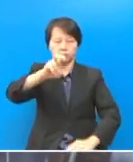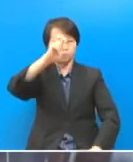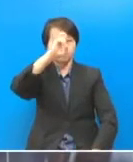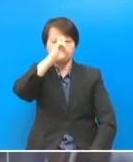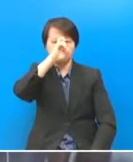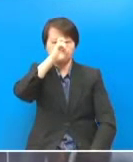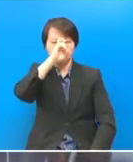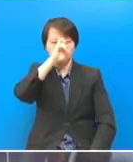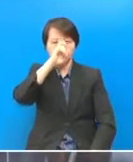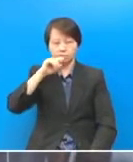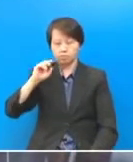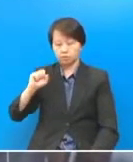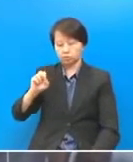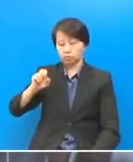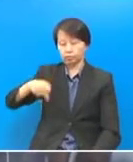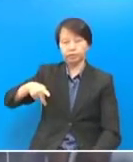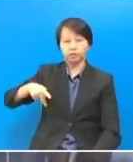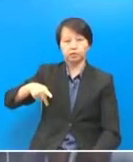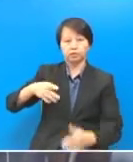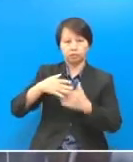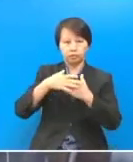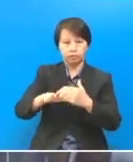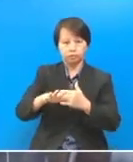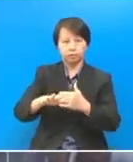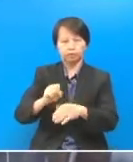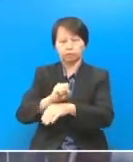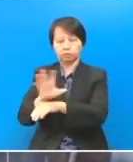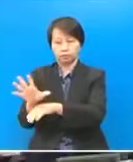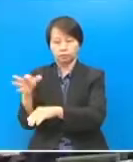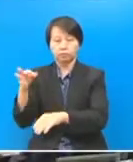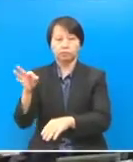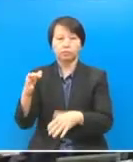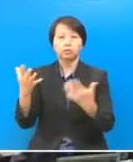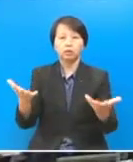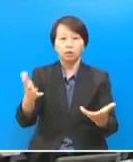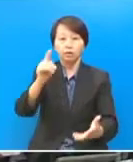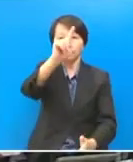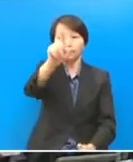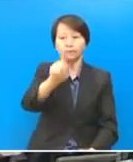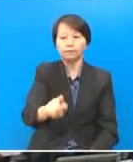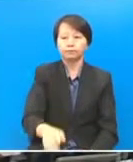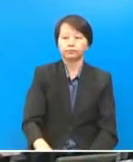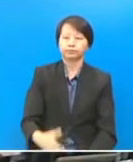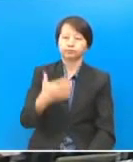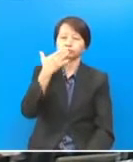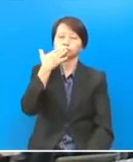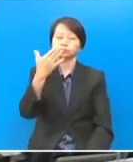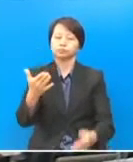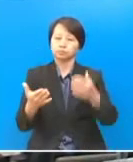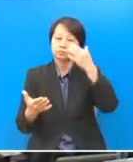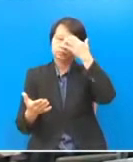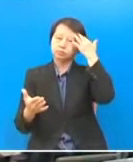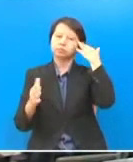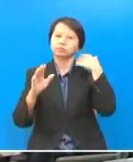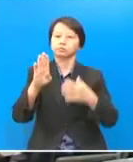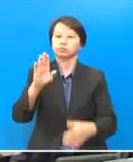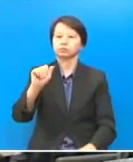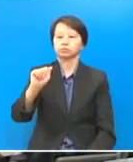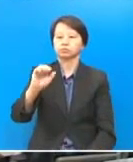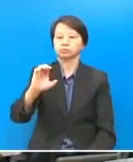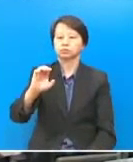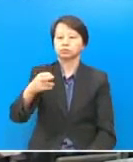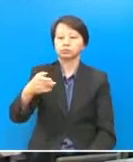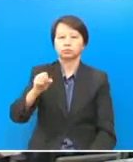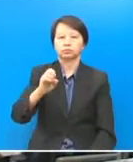shopee pasca pemilihan terima kasih telah berhasil yang berubah bacuk tetua ini bertuah kerajaan sering